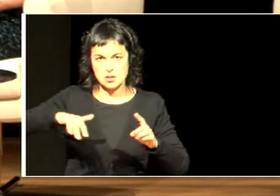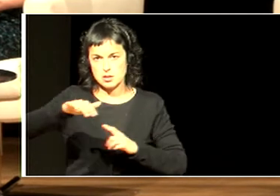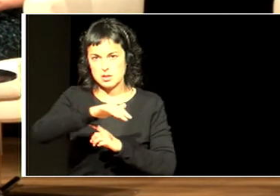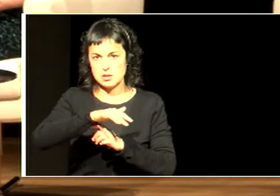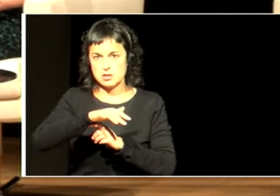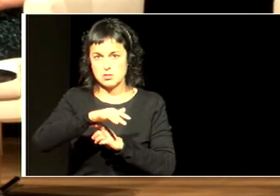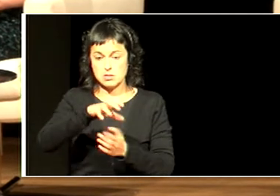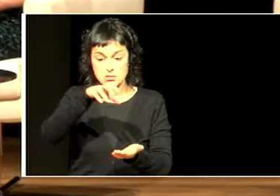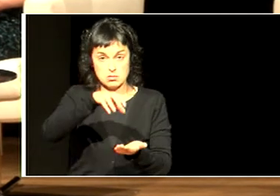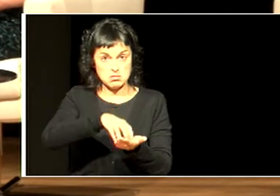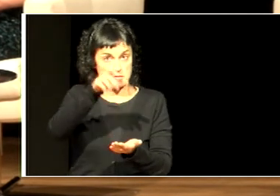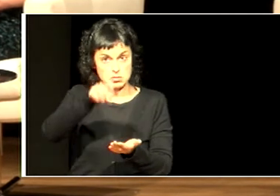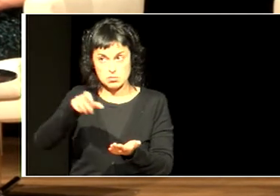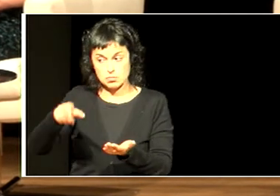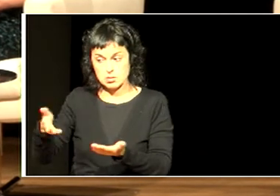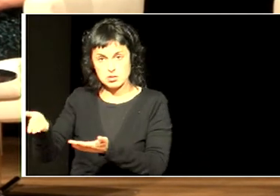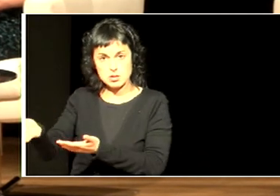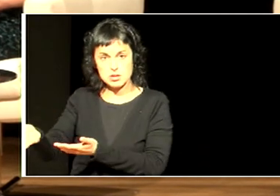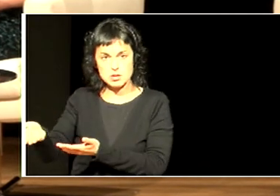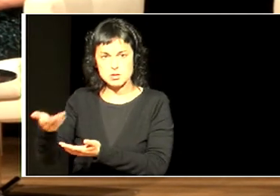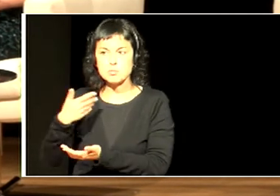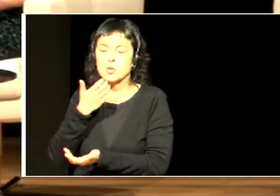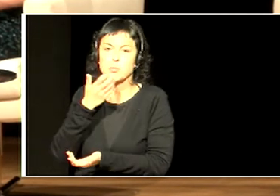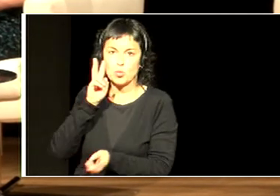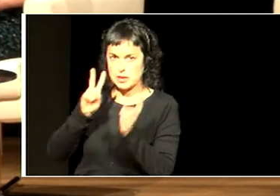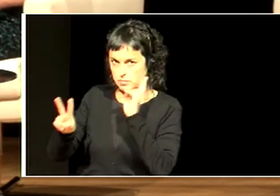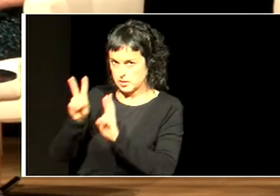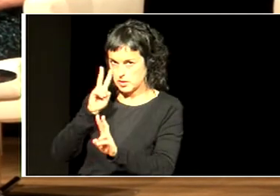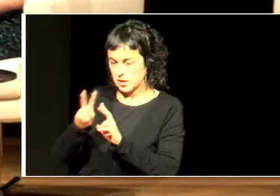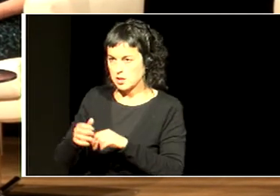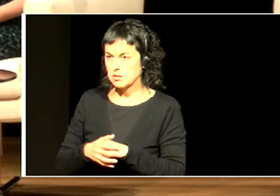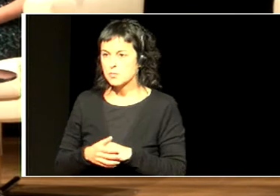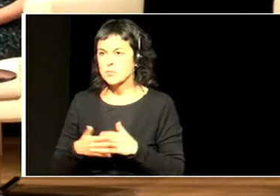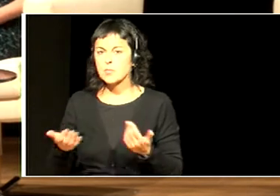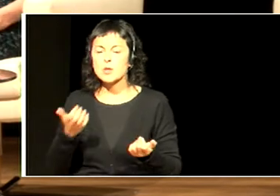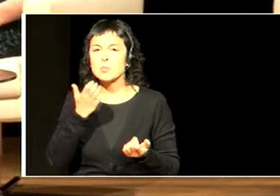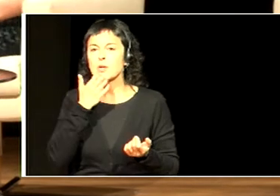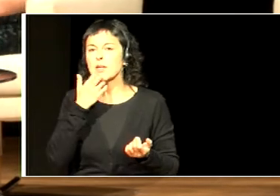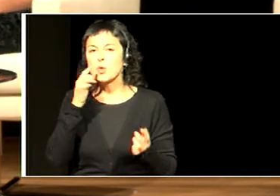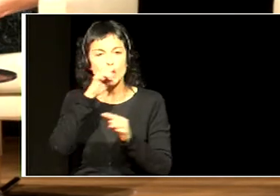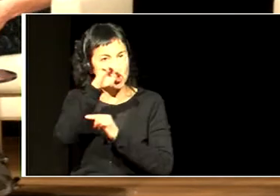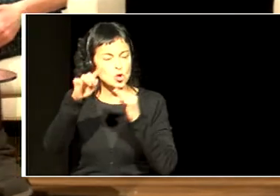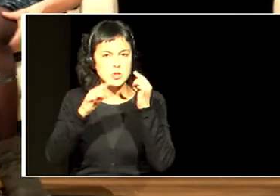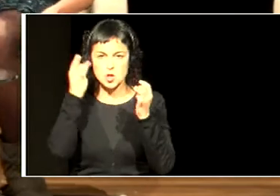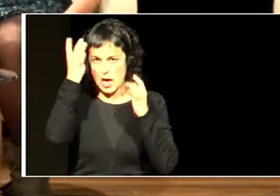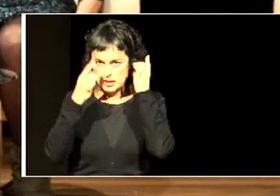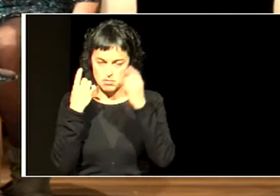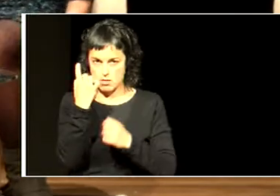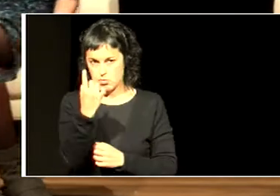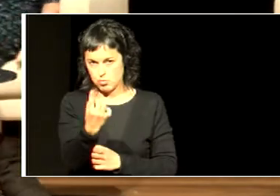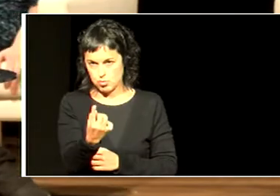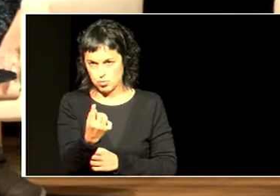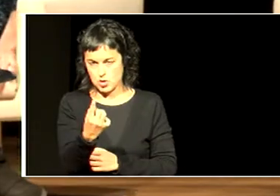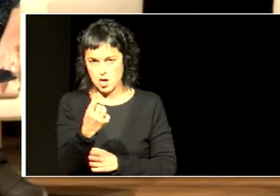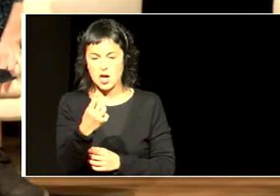hor daude. Bizibilizatzen ditugu, adibidez gure jarduera, urteroko jarduera da, dala World